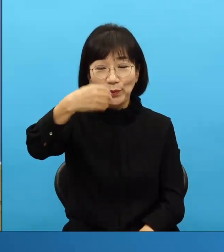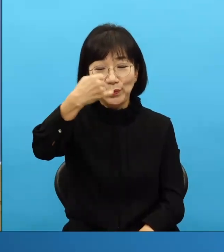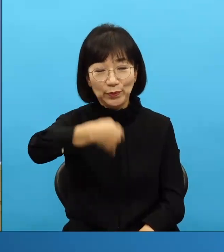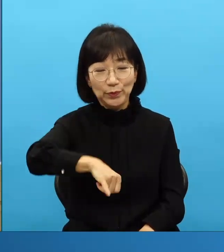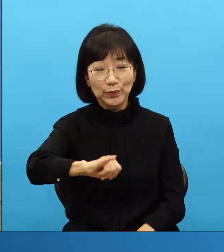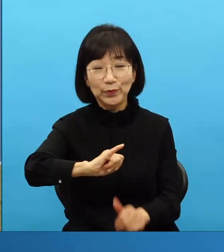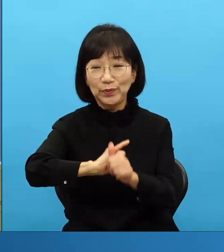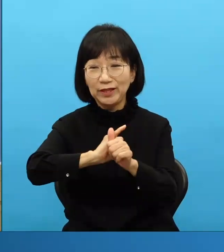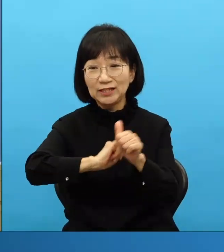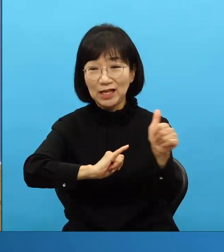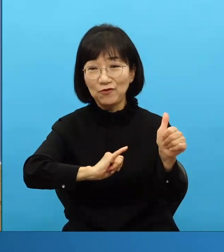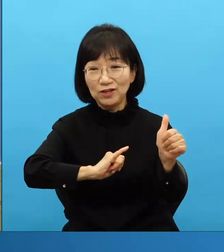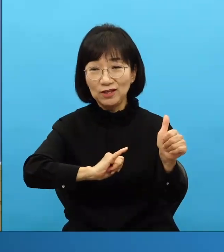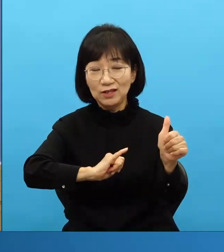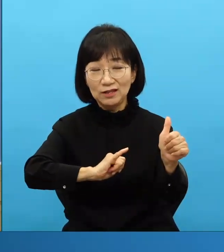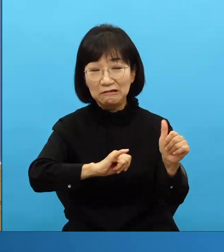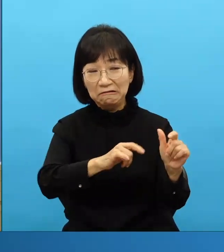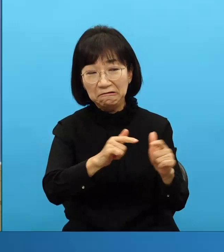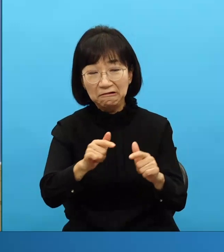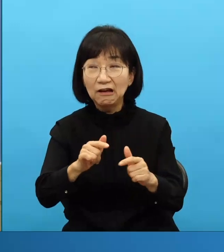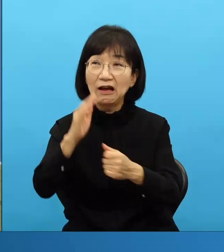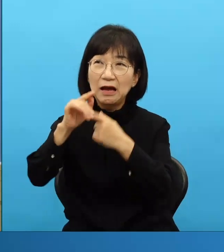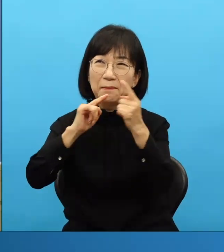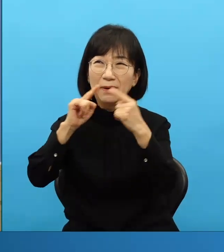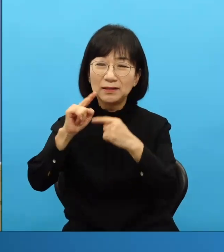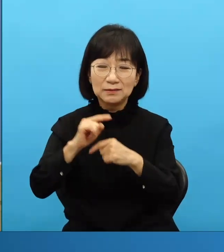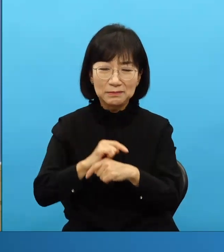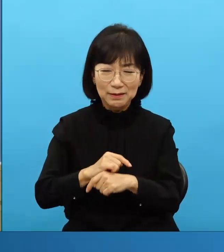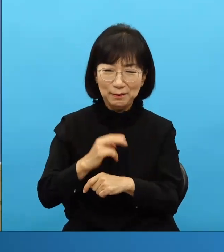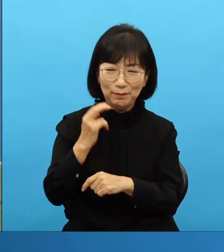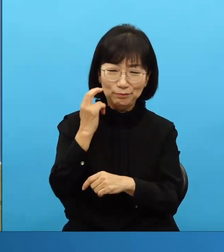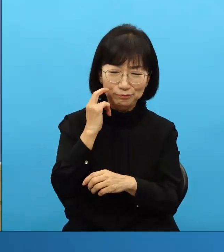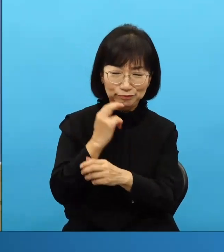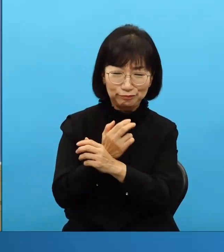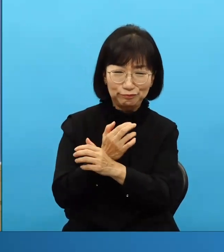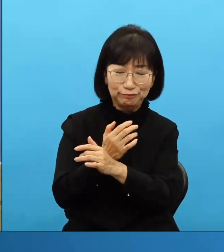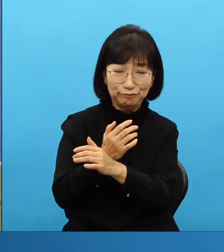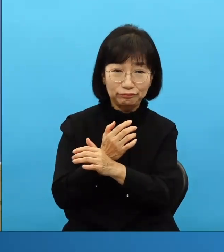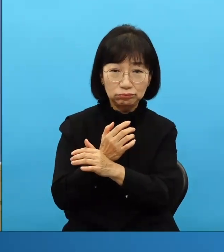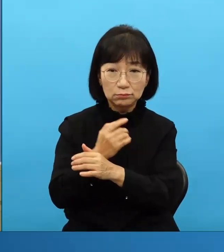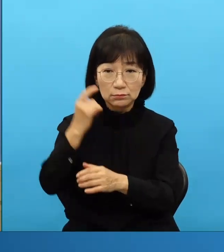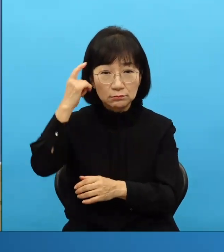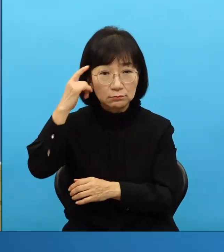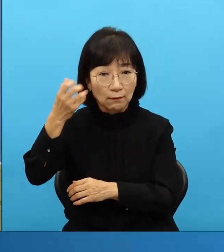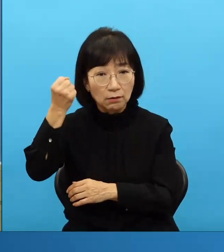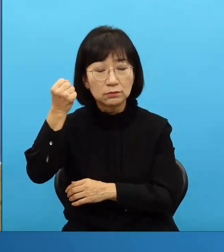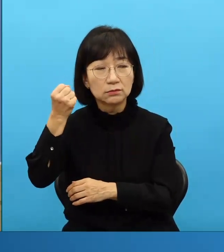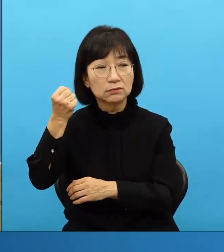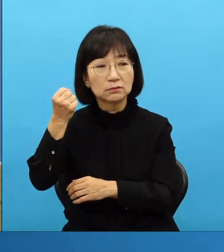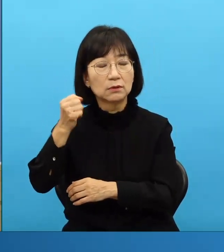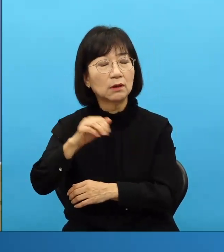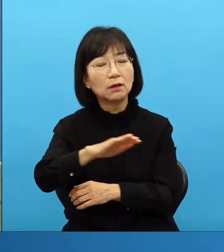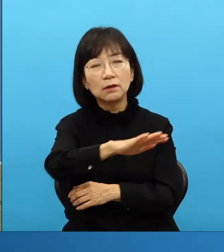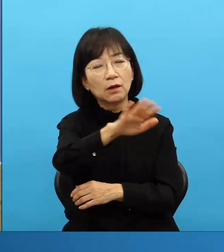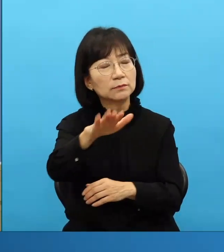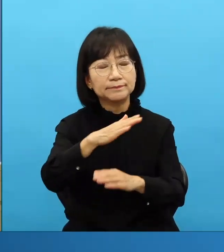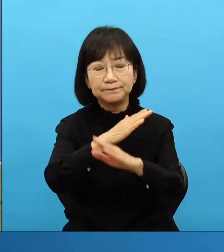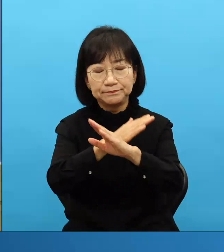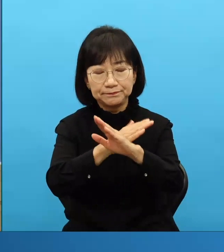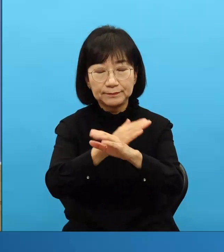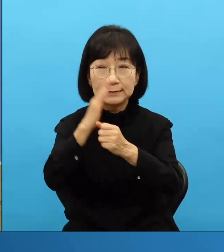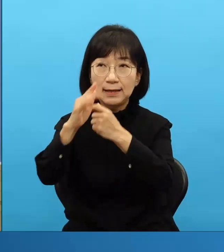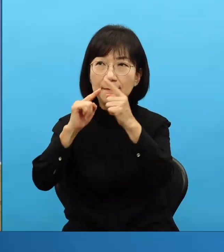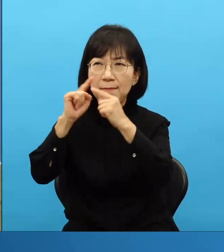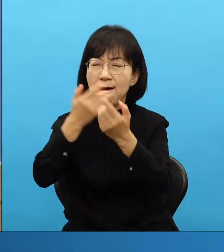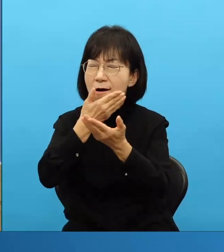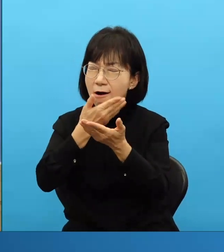the in-laws of Moses, they just took the words of God as a joke. 여러분 하나님의 말씀을 소중히 여기길 바랍니다. May you take God's word with 그